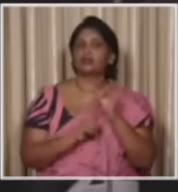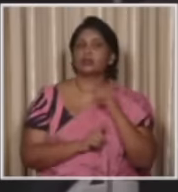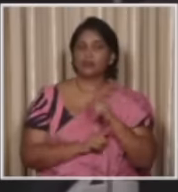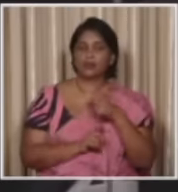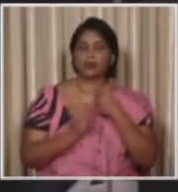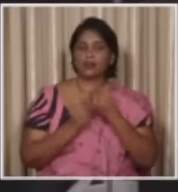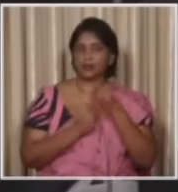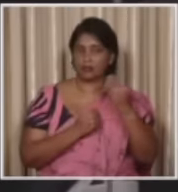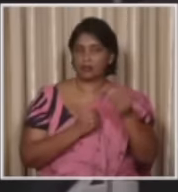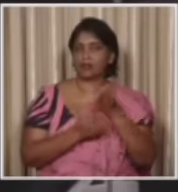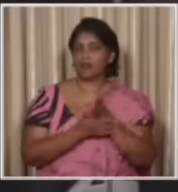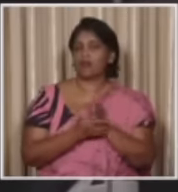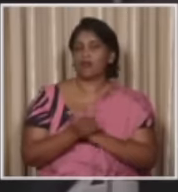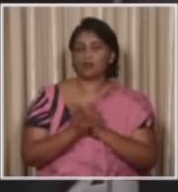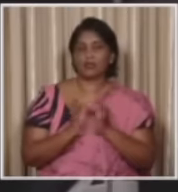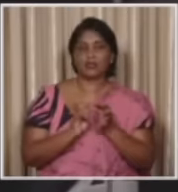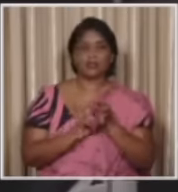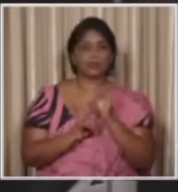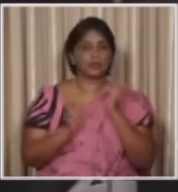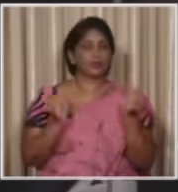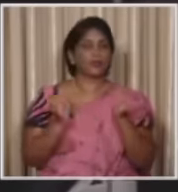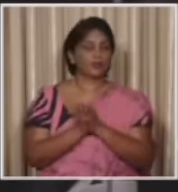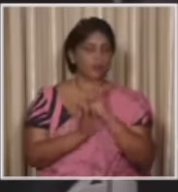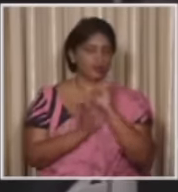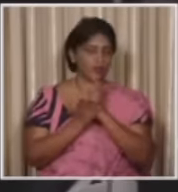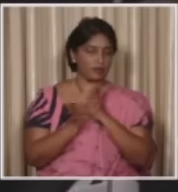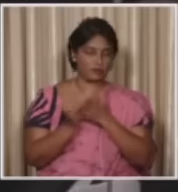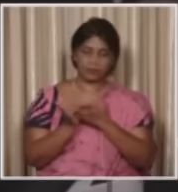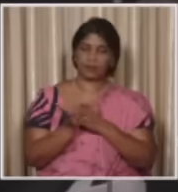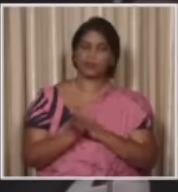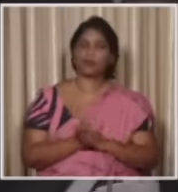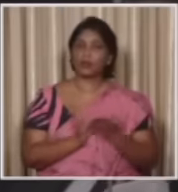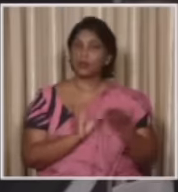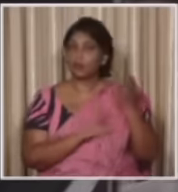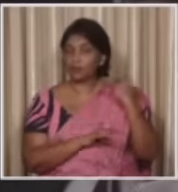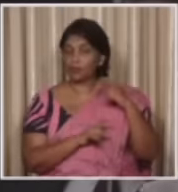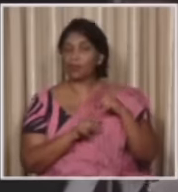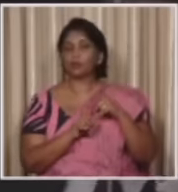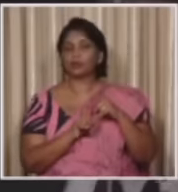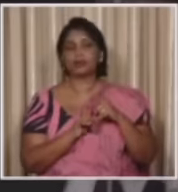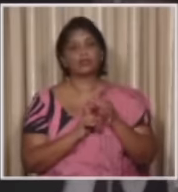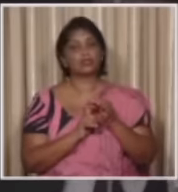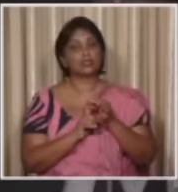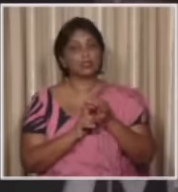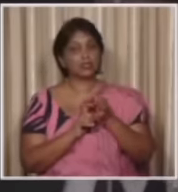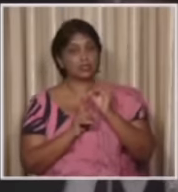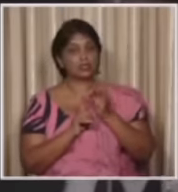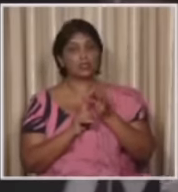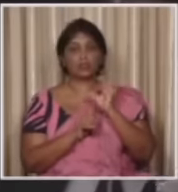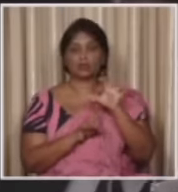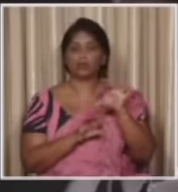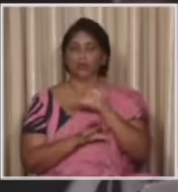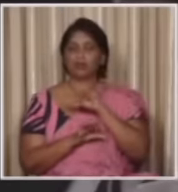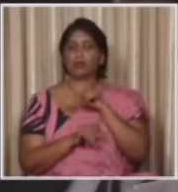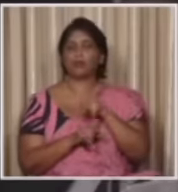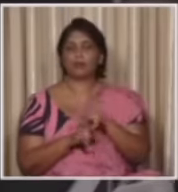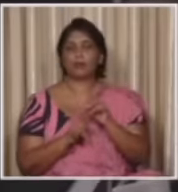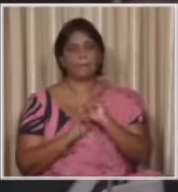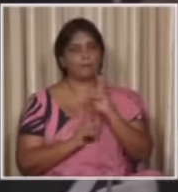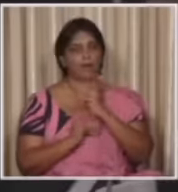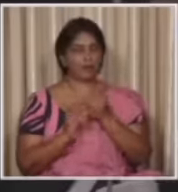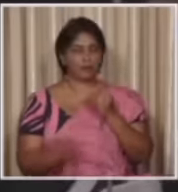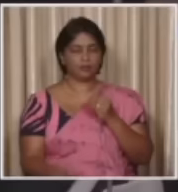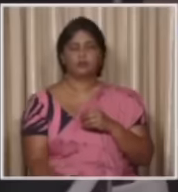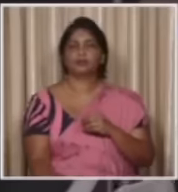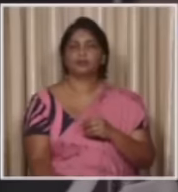අපි දීලා තියෙන කොටසක් විධායකේ කොටසක්කට ව්‍යවස්ථාදායක ස්වභාවට මොකද කලින් විධායකේ තමයි පත්වීම් කළේ දැන් ඒක මෙතෙන්ට දුන්නා